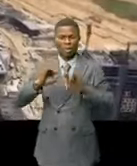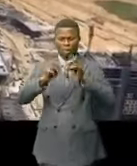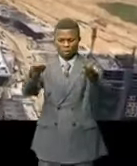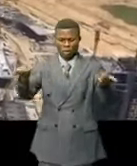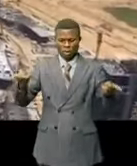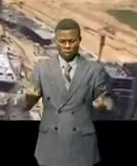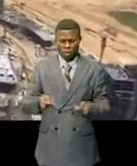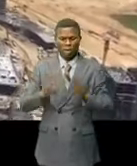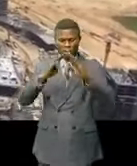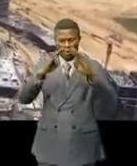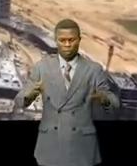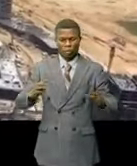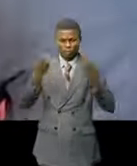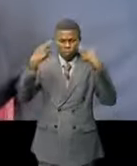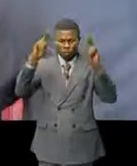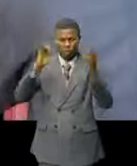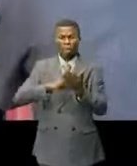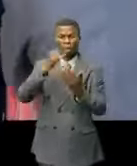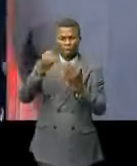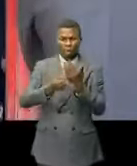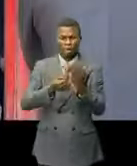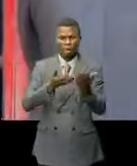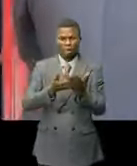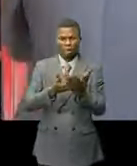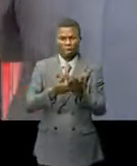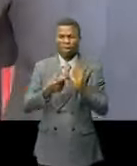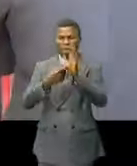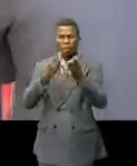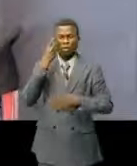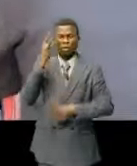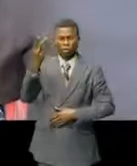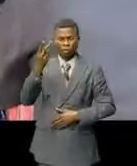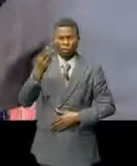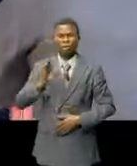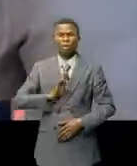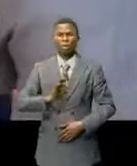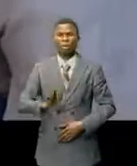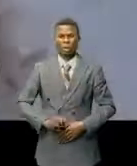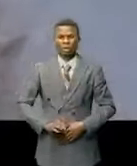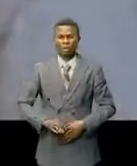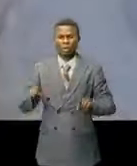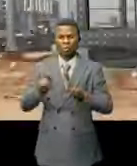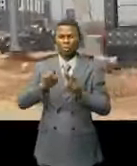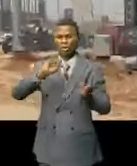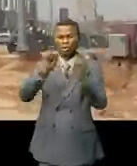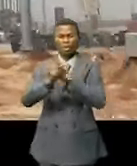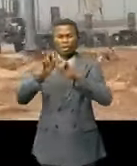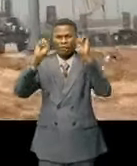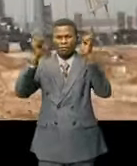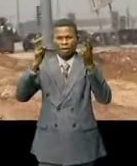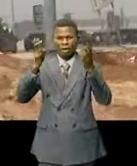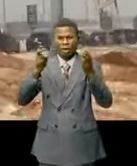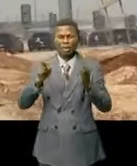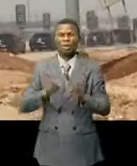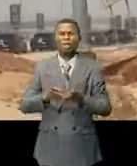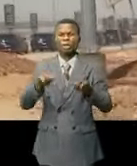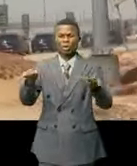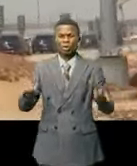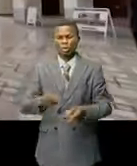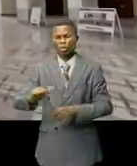Habitat, quant à la réussite de ces projets qui traduit la vision du chef de l'État relative à la modernisation des villes, cités et